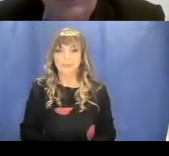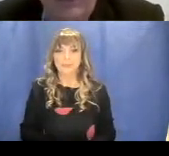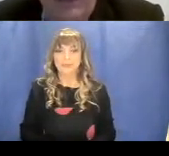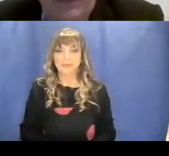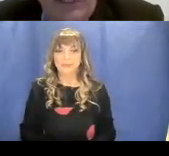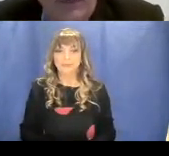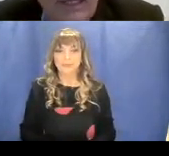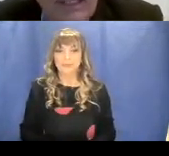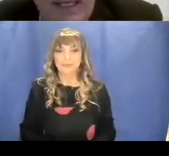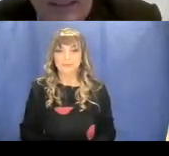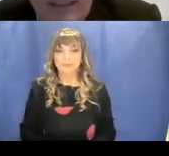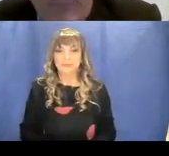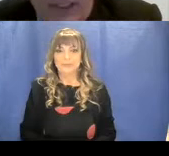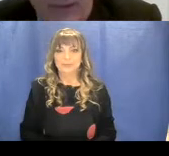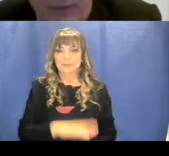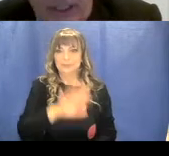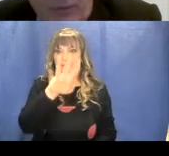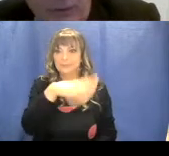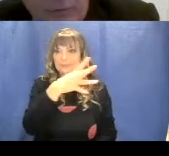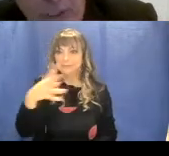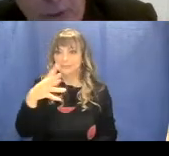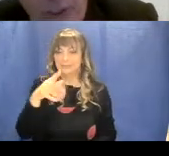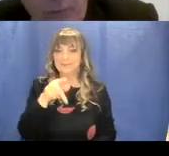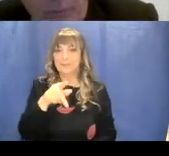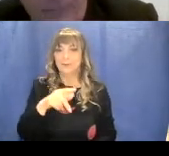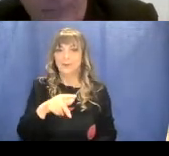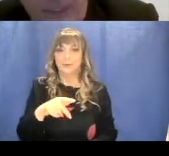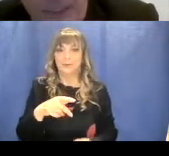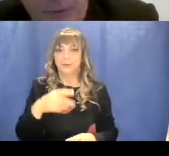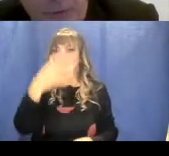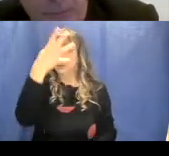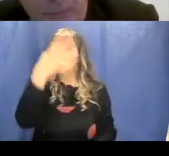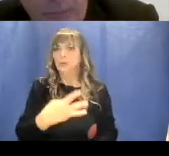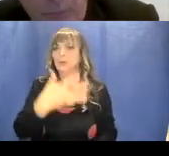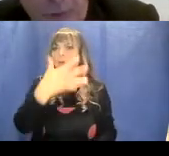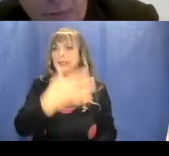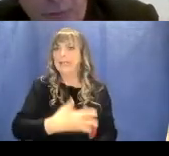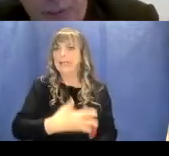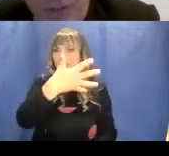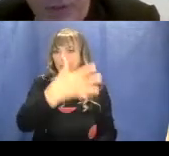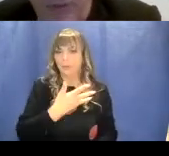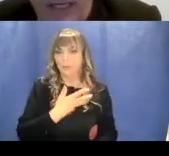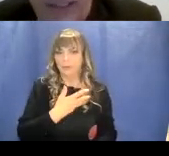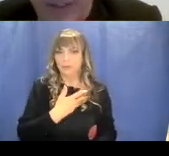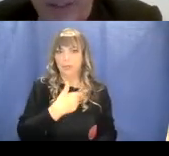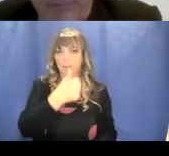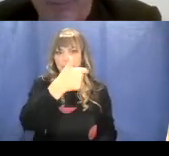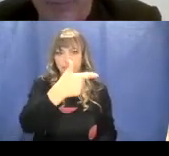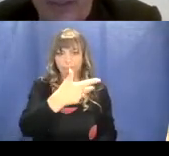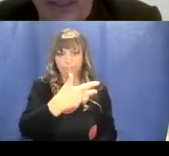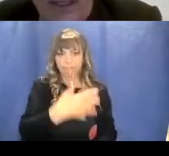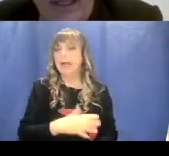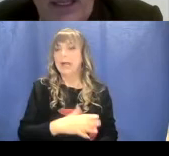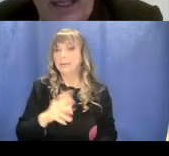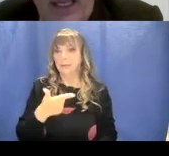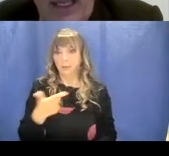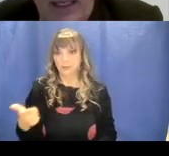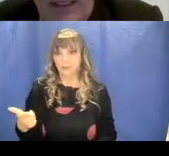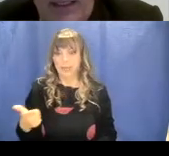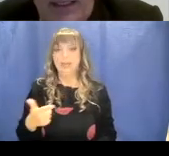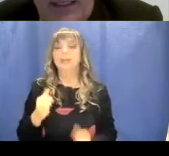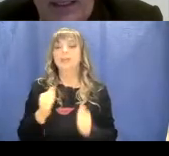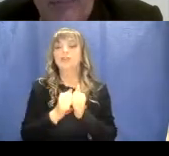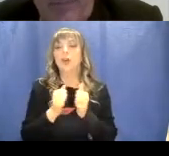allora in questa tavola li ho raccolti tutti e cinque i solidi platonici non ce ne sono altri e